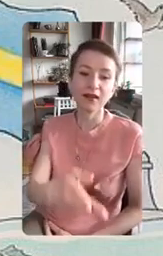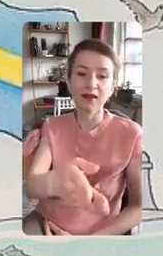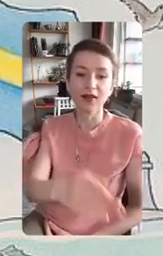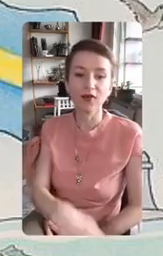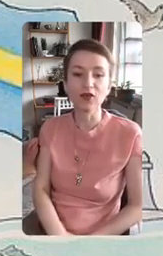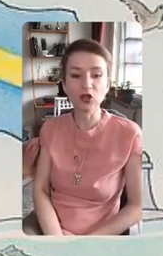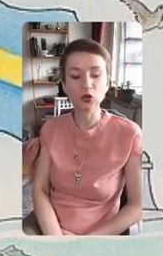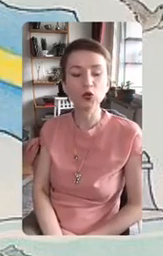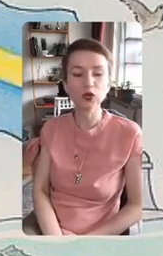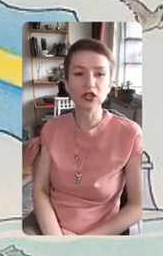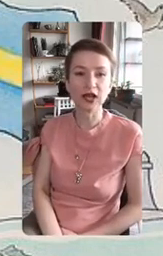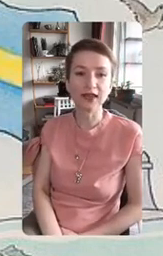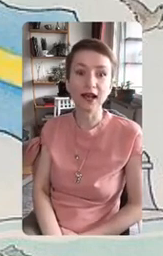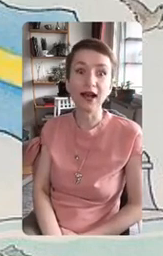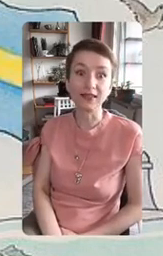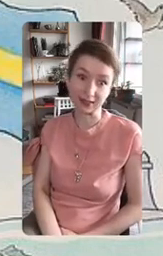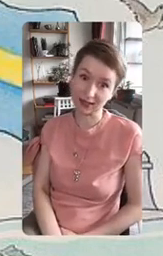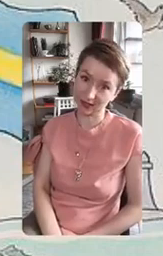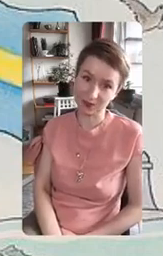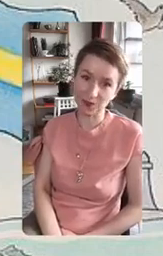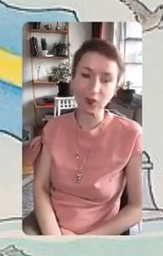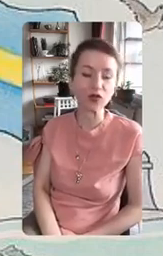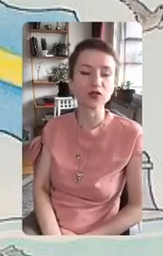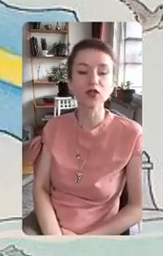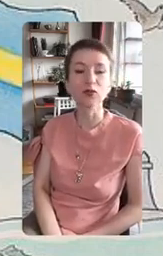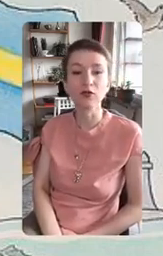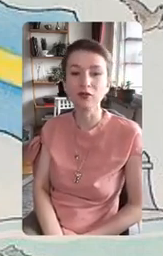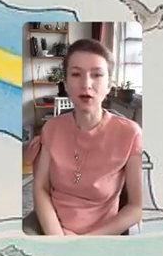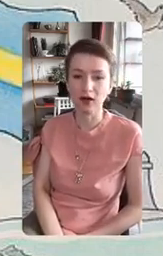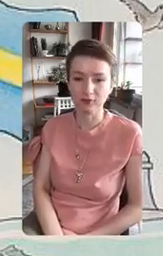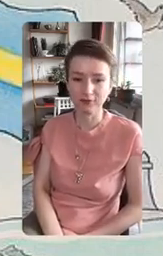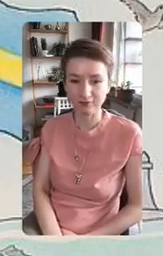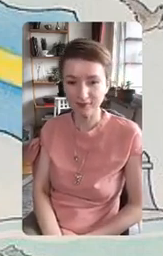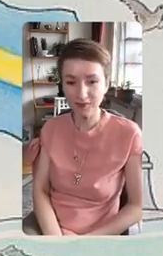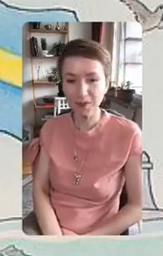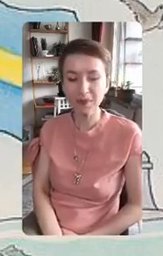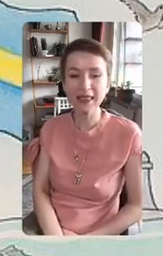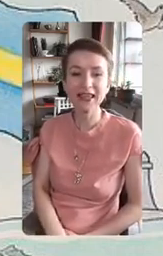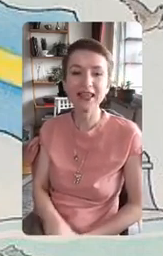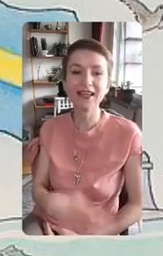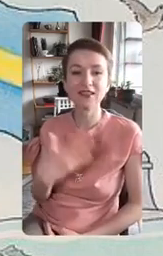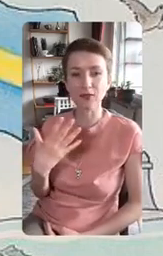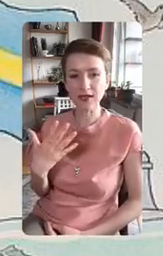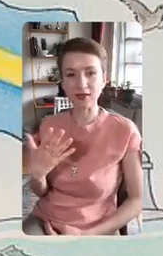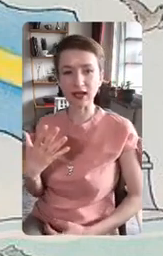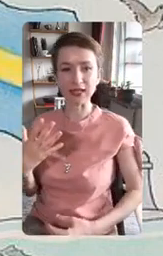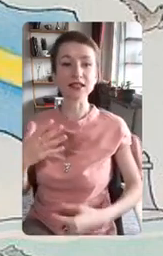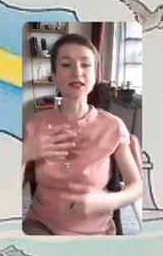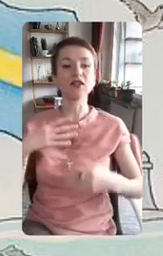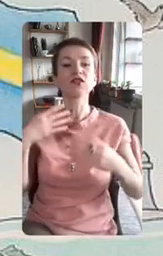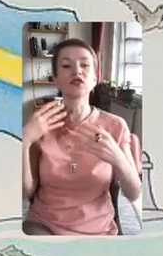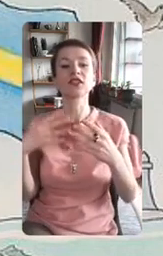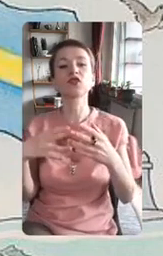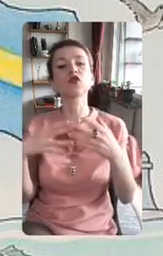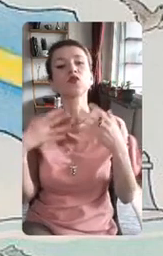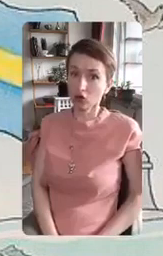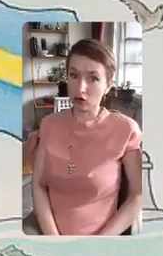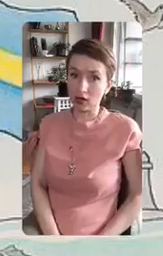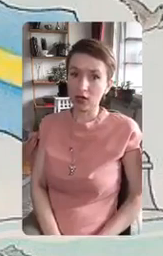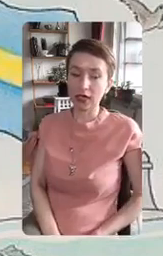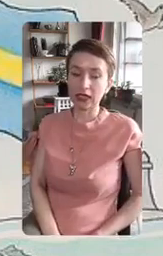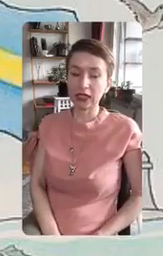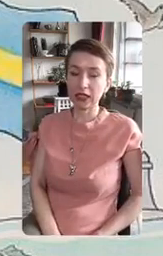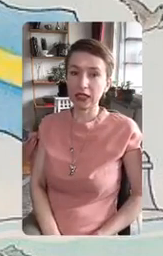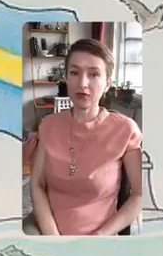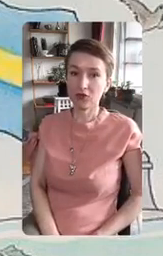И внизу уточка это Анька. То есть все на букву А. И Эльза Бесков как раз создавала вот этот вот.